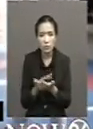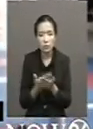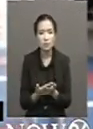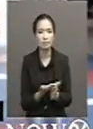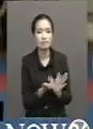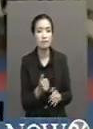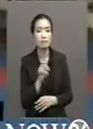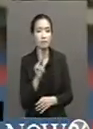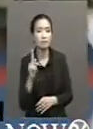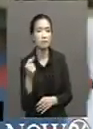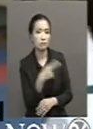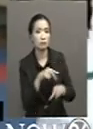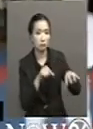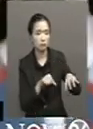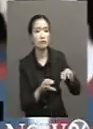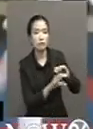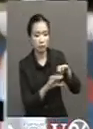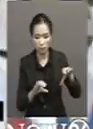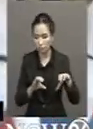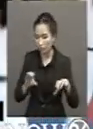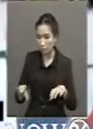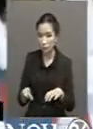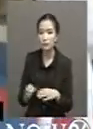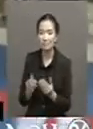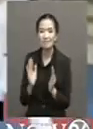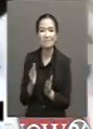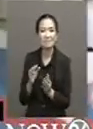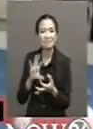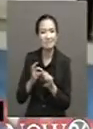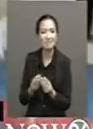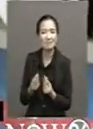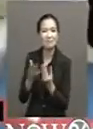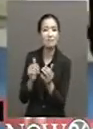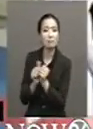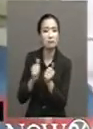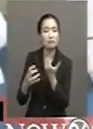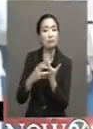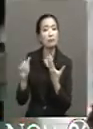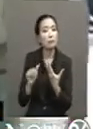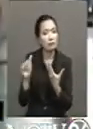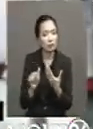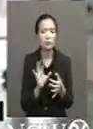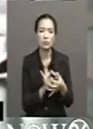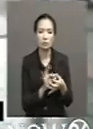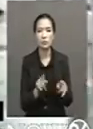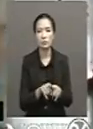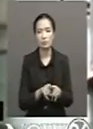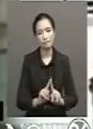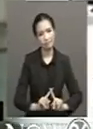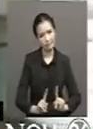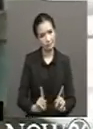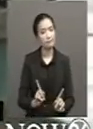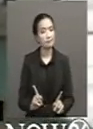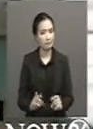ท.เพื่อที่จะอัดฉีดส่งนักกีฬาไปแข่งขันชิงแชมป์เอเชียด้วยแต่เรื่องนี้ก็ยังเป็นเรื่อง